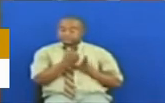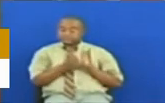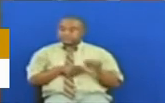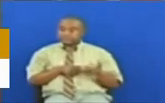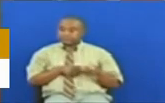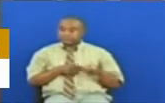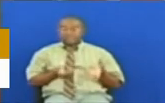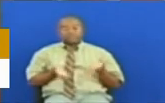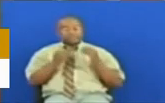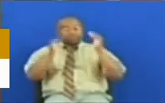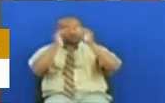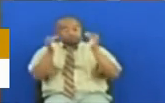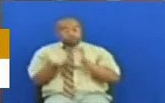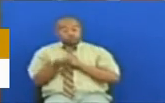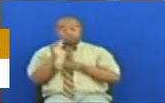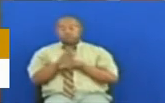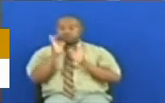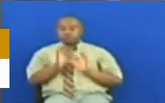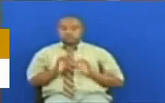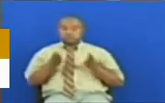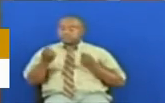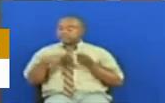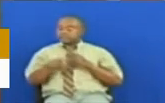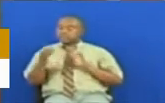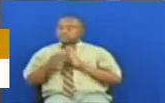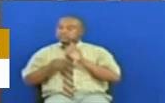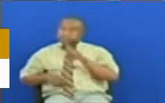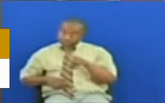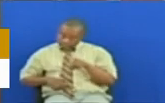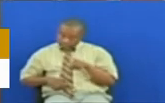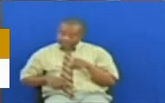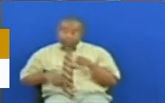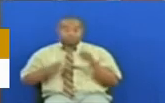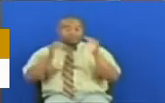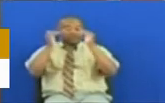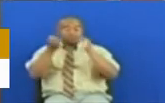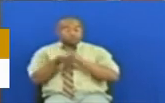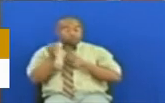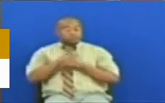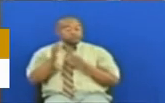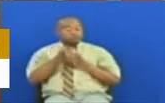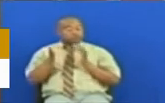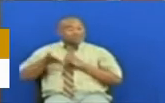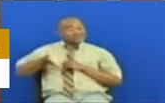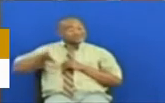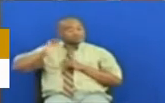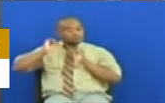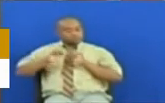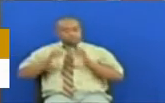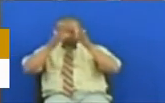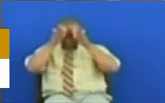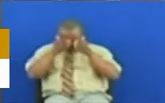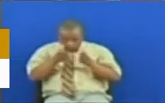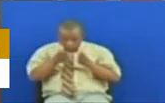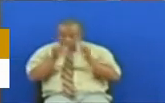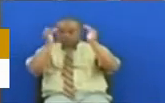inahitaji miundombinu. Kwa hiyo katika sheria hii ile miundombinu ambayo tunahisi kwamba ni mikubwa, serikali iweze kudili na hiyo miundombinu.